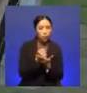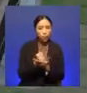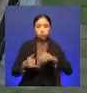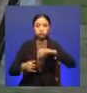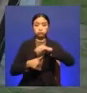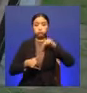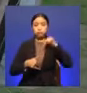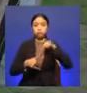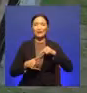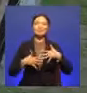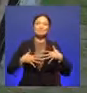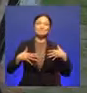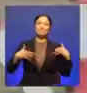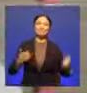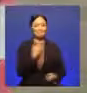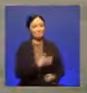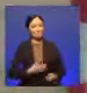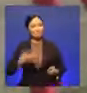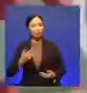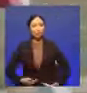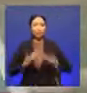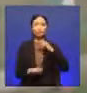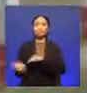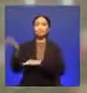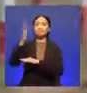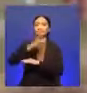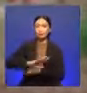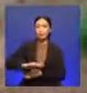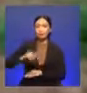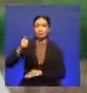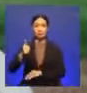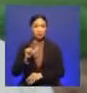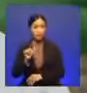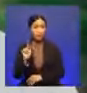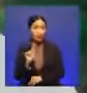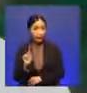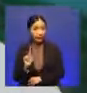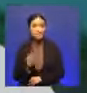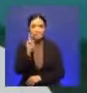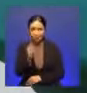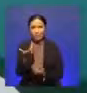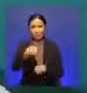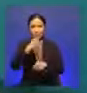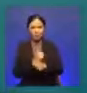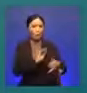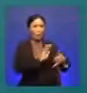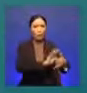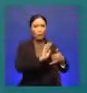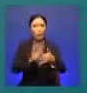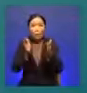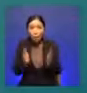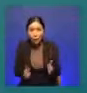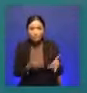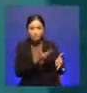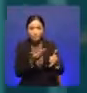ในเรือนจำมีสุขภาวะที่ดีในการดำรงชีวิตโดยยึดหลักว่าเราต้องปฏิบัติต่อมนุษย์โด